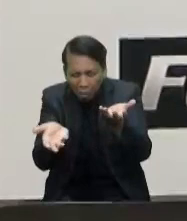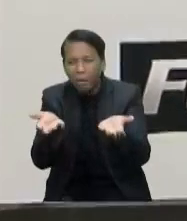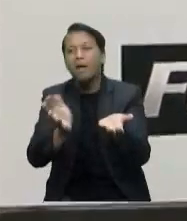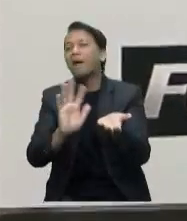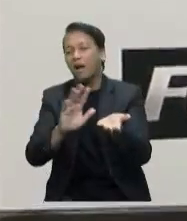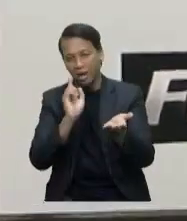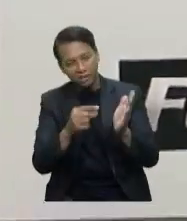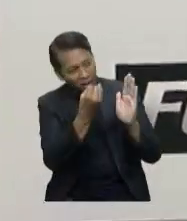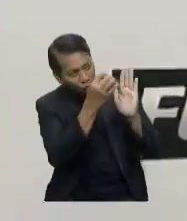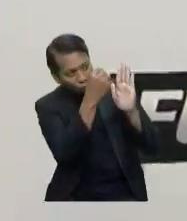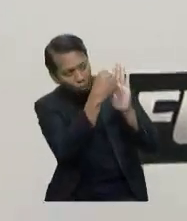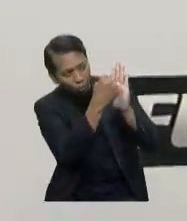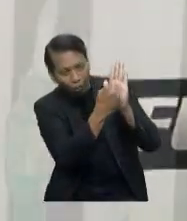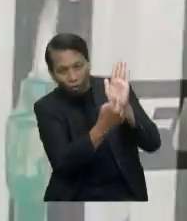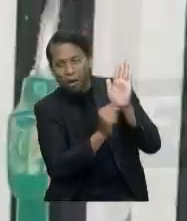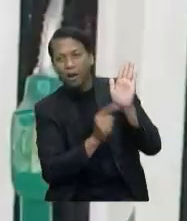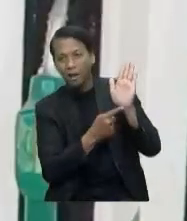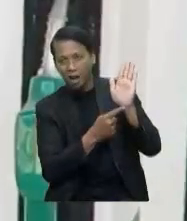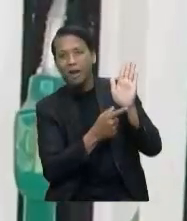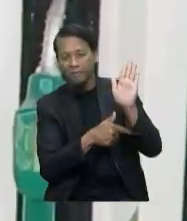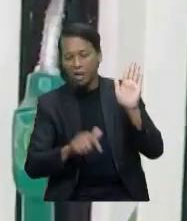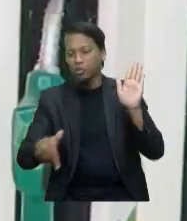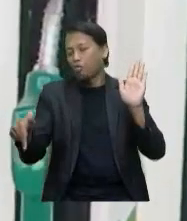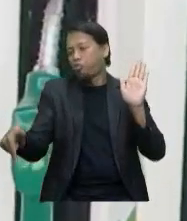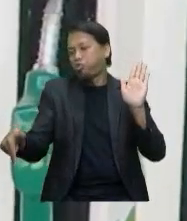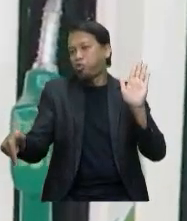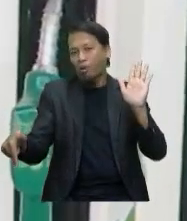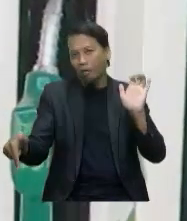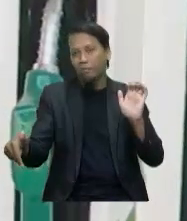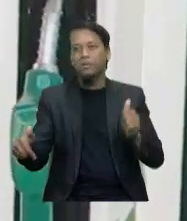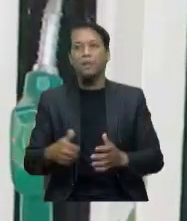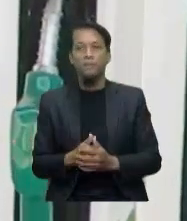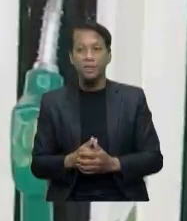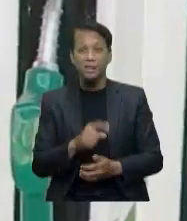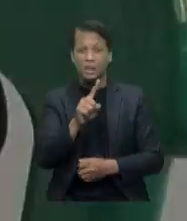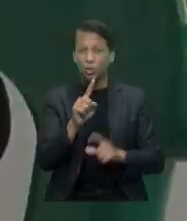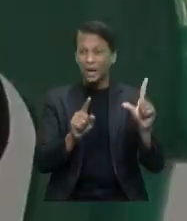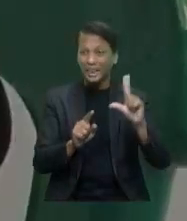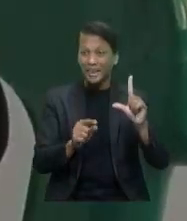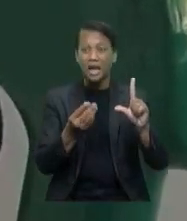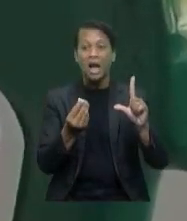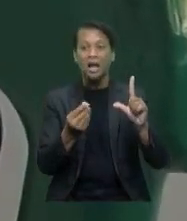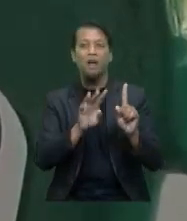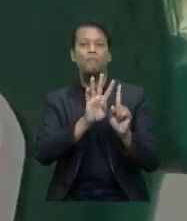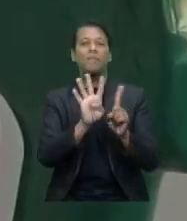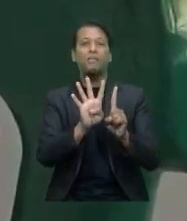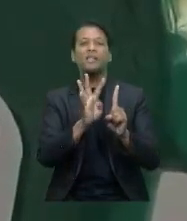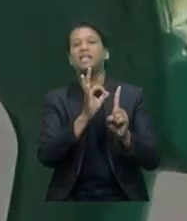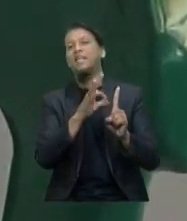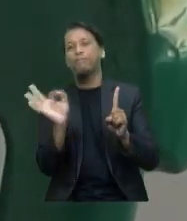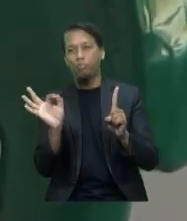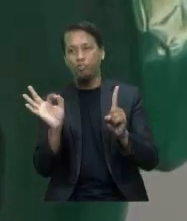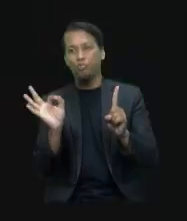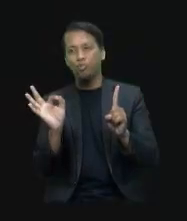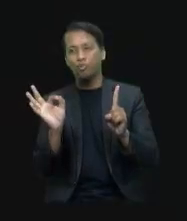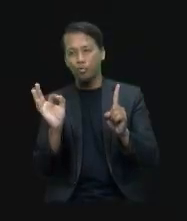liter minyak yang akan dijual. Untuk 1 liter minyak goreng dijual seharga Rp14.500 per liter bagi pembeli